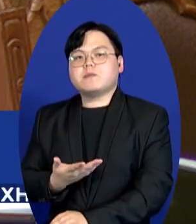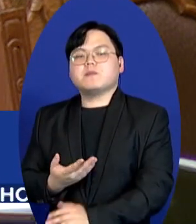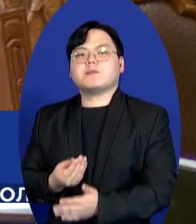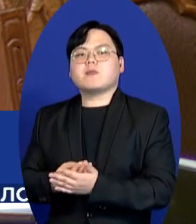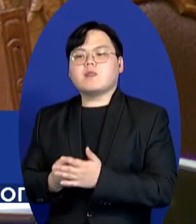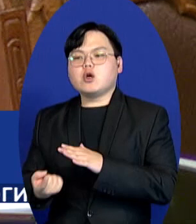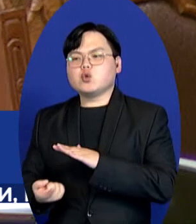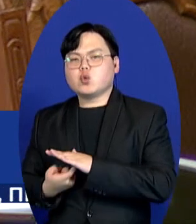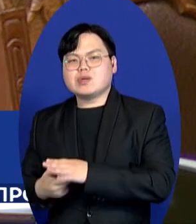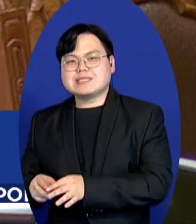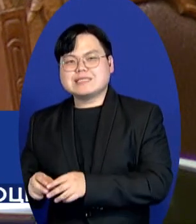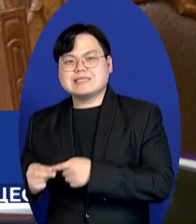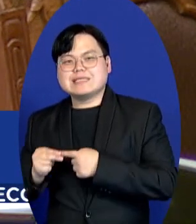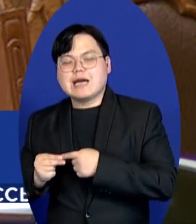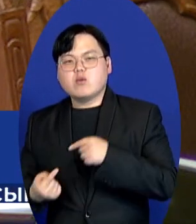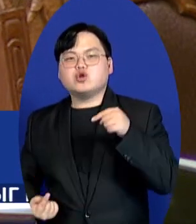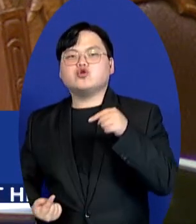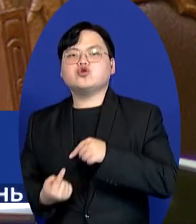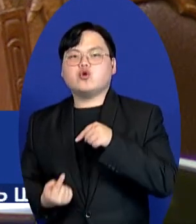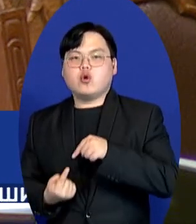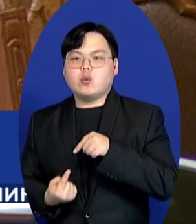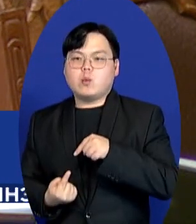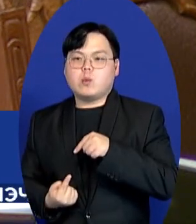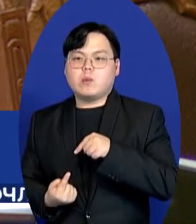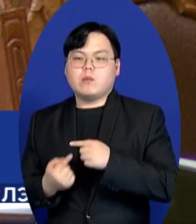ялангуяа энэ суур зарчимтайгаа зөрчилдсөн гэж байгаа энэ заалттыг бол